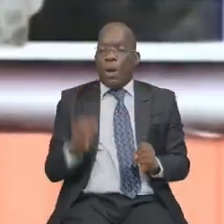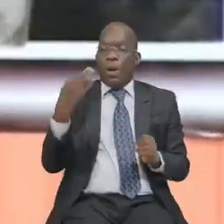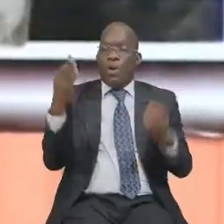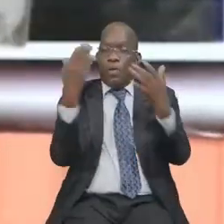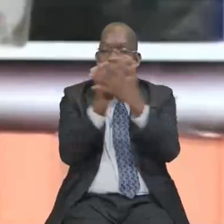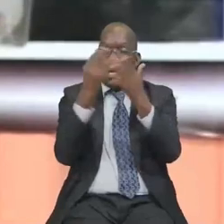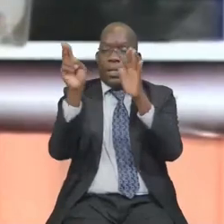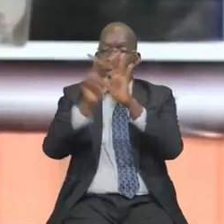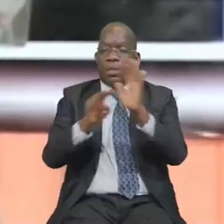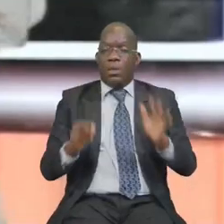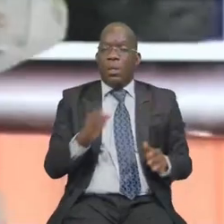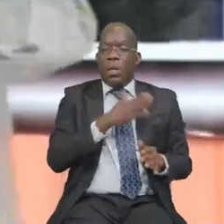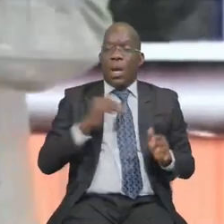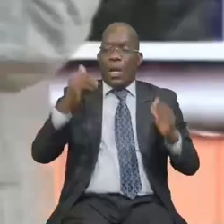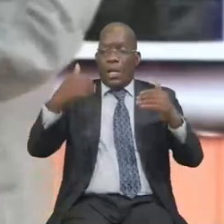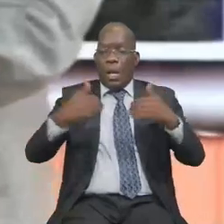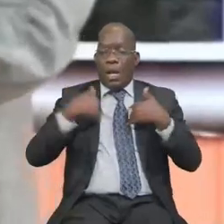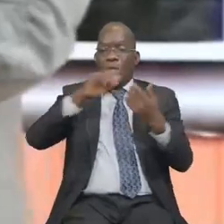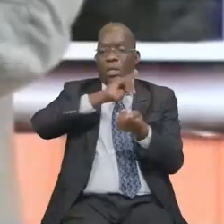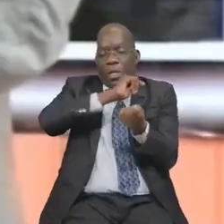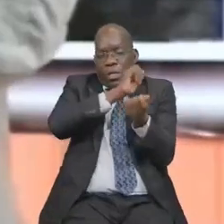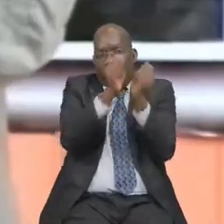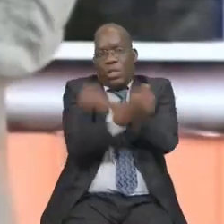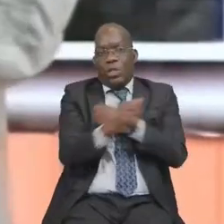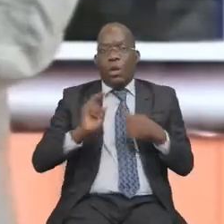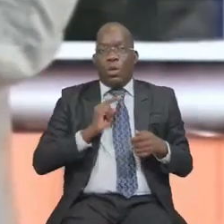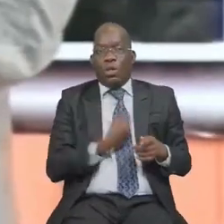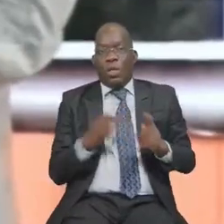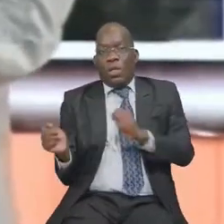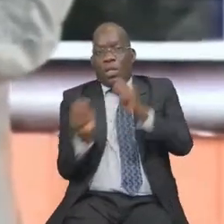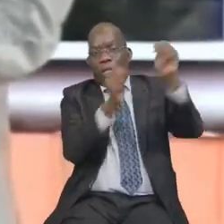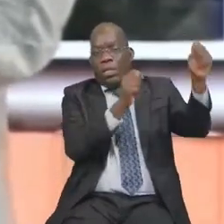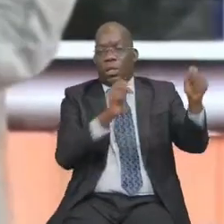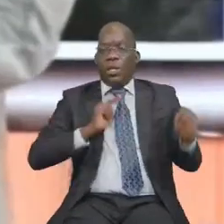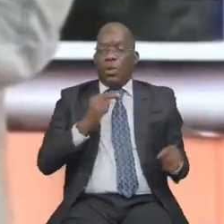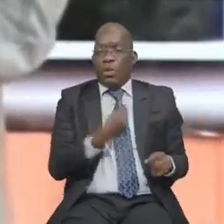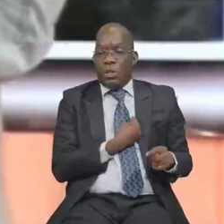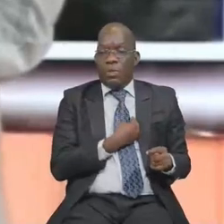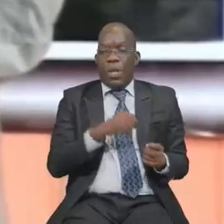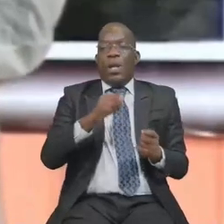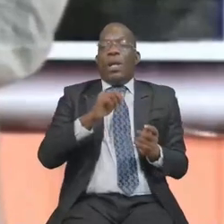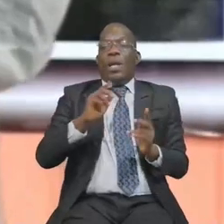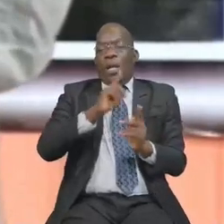ténèbres et nous a transportés,